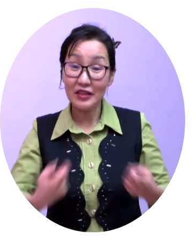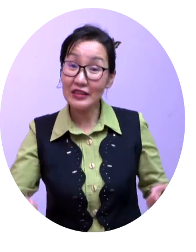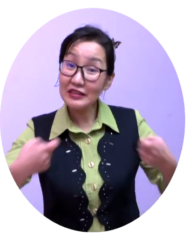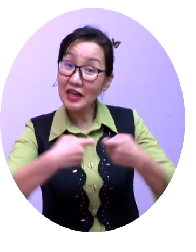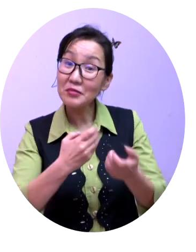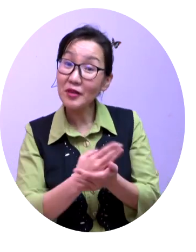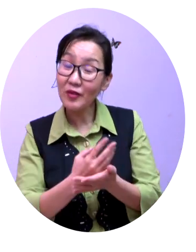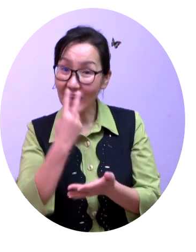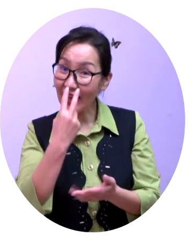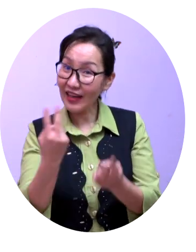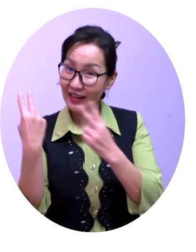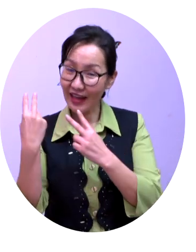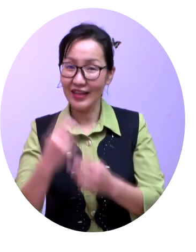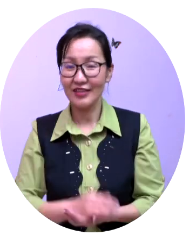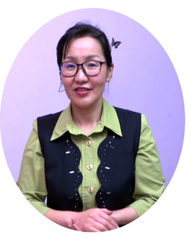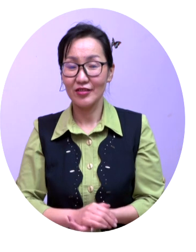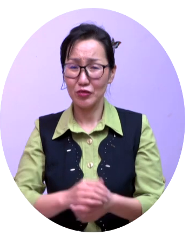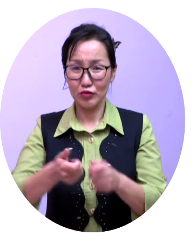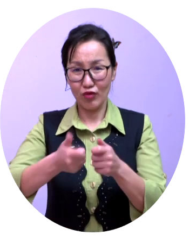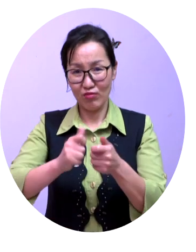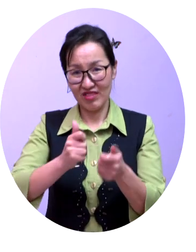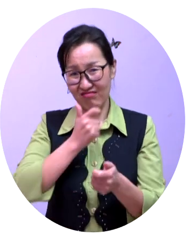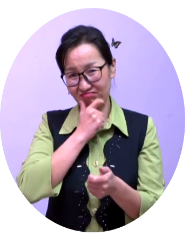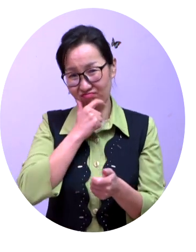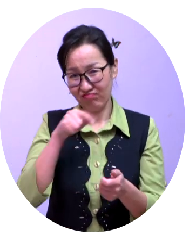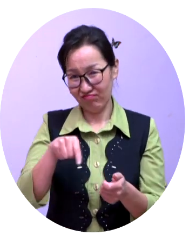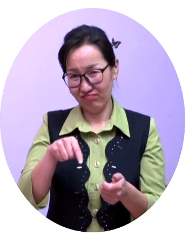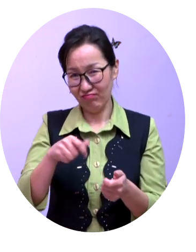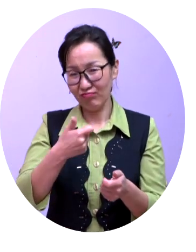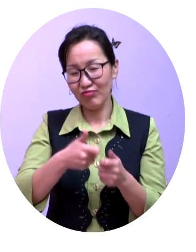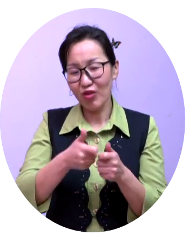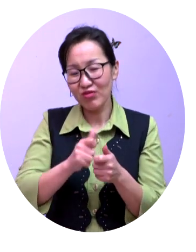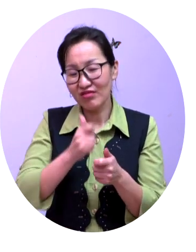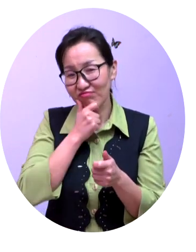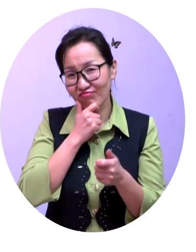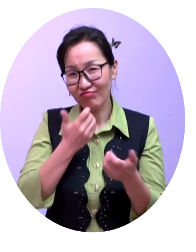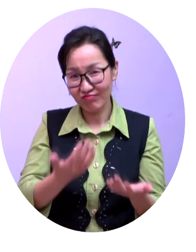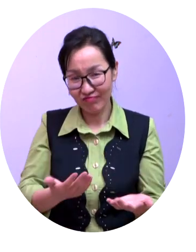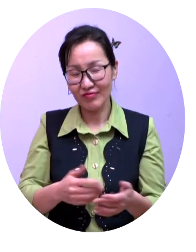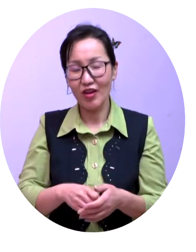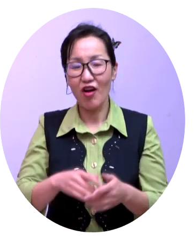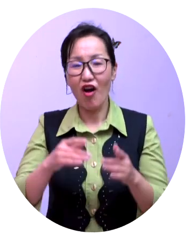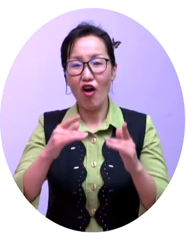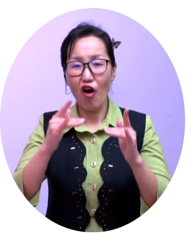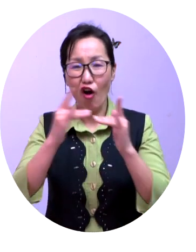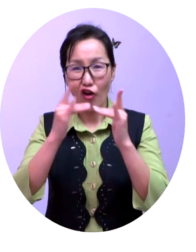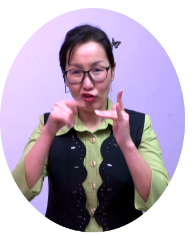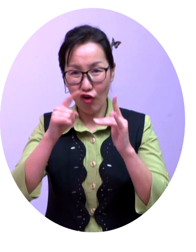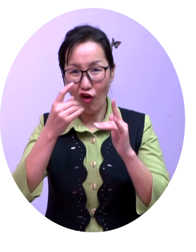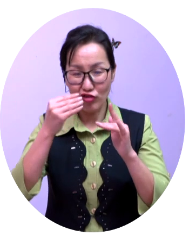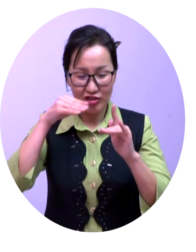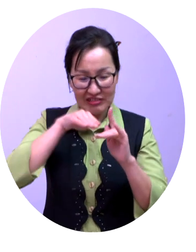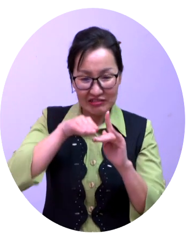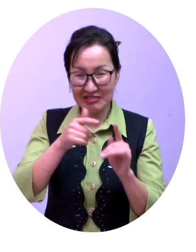Төмс арилгаж чадаагүй учраас орны даавгаа хийж сураагүй